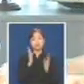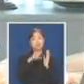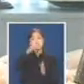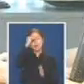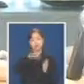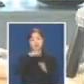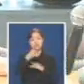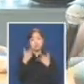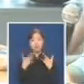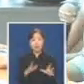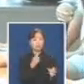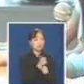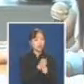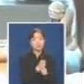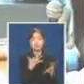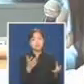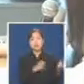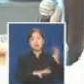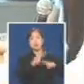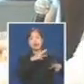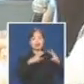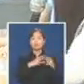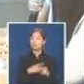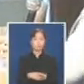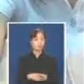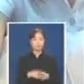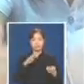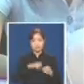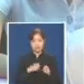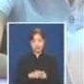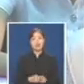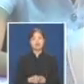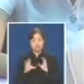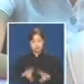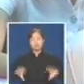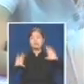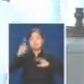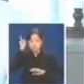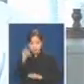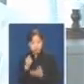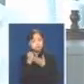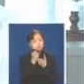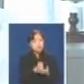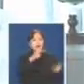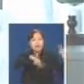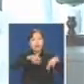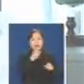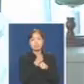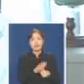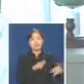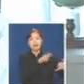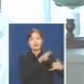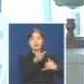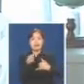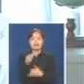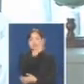เขาได้มีงานทำดีกว่ามากกว่าที่จะไปฟ้องร้องเขานะครับอันนี้ก็เป็นนโยบายนี่ประเด็นที่อยากจะพูดก็คือว่าพอเราทำการเรียนฟรี15ปีตอ